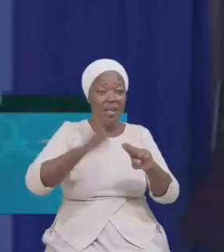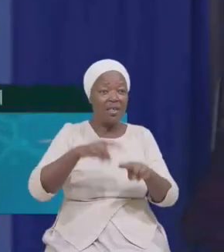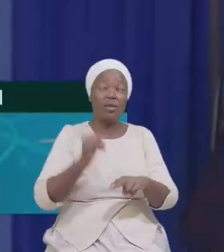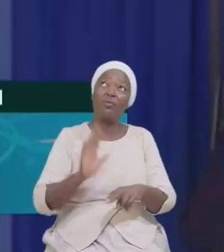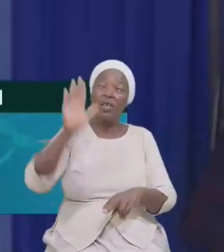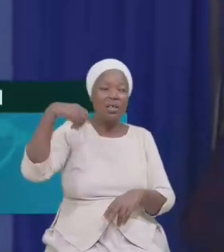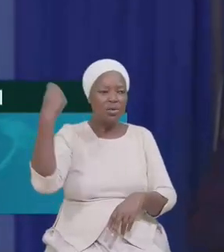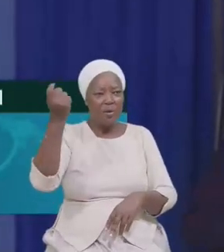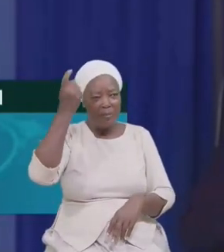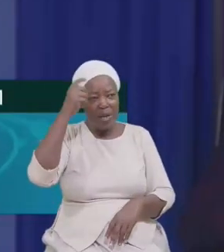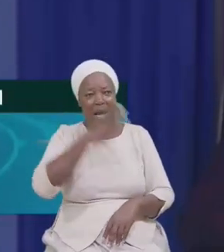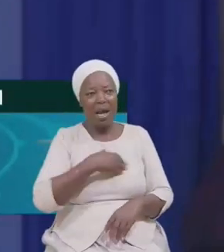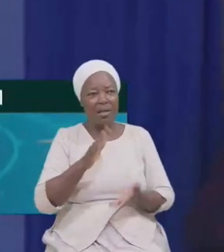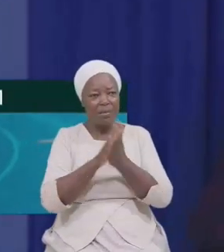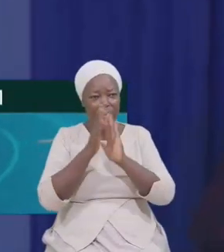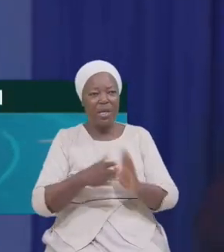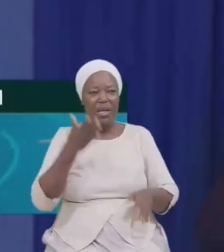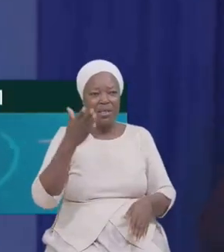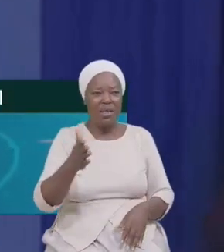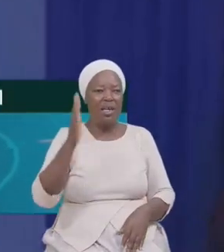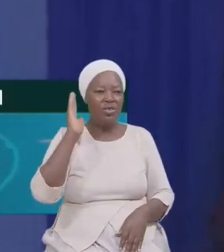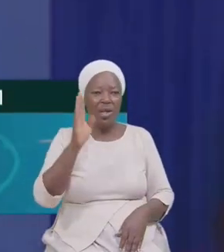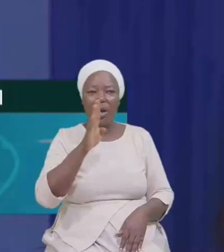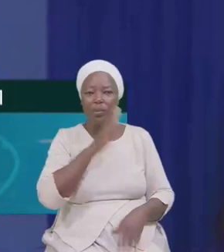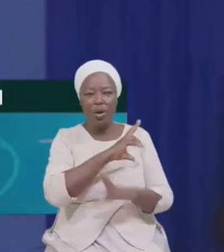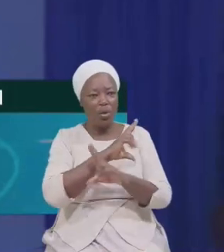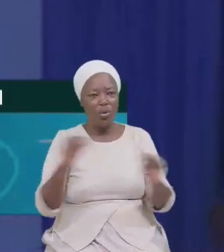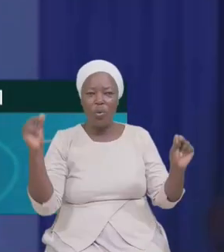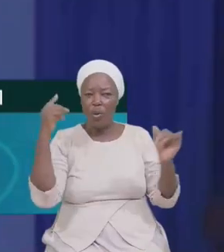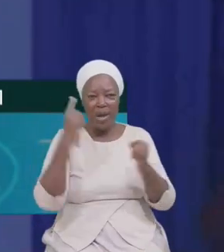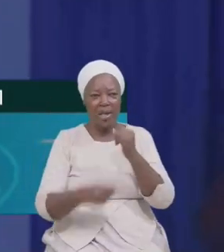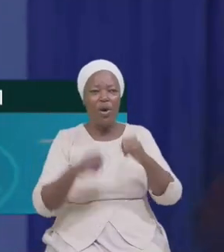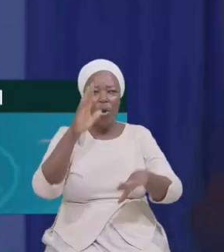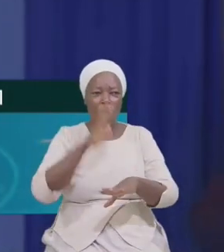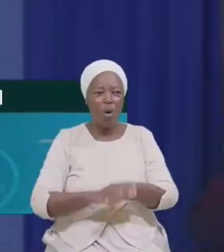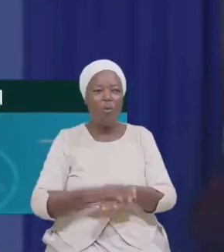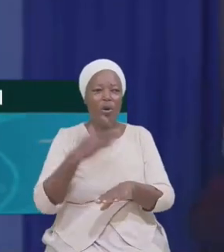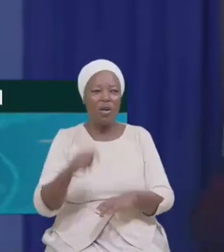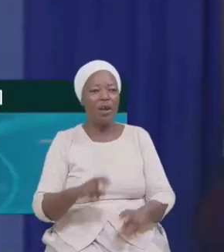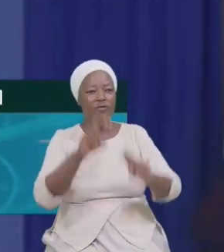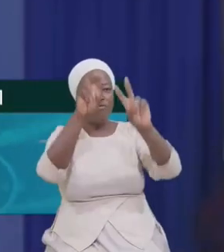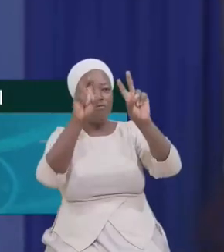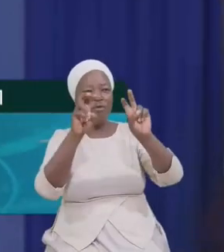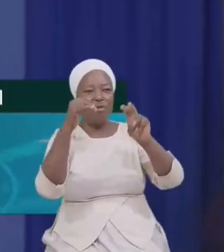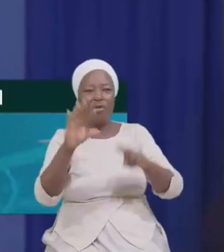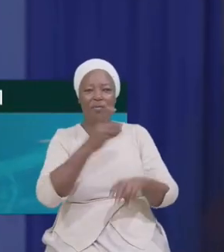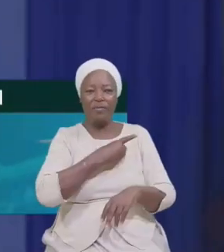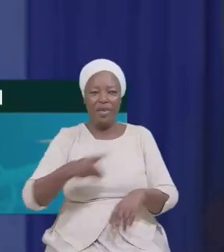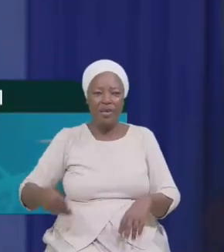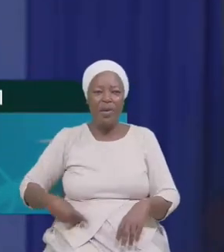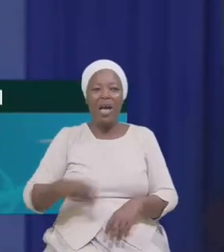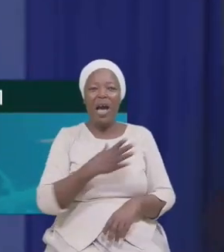Donnez l'empire de l'accroissement et une paix sans fin au trône de David et à son royaume.